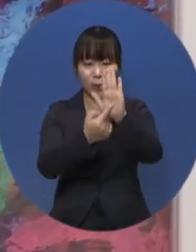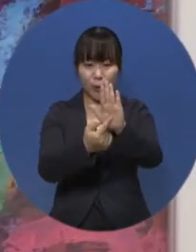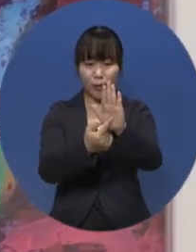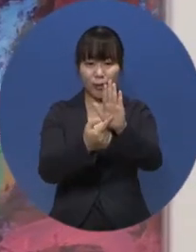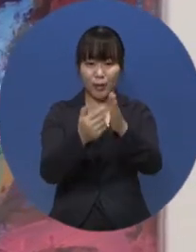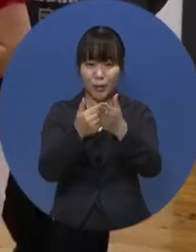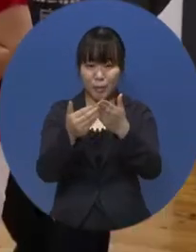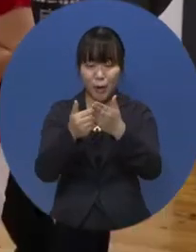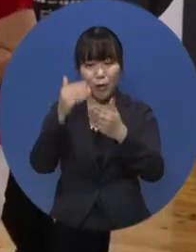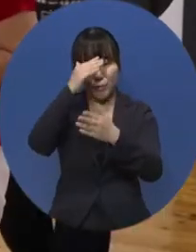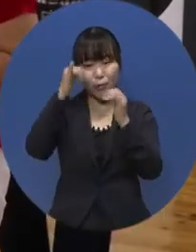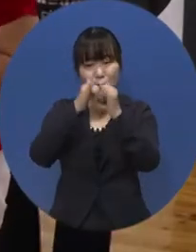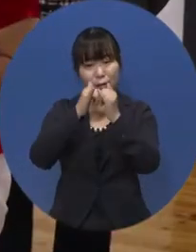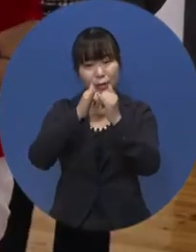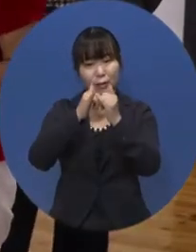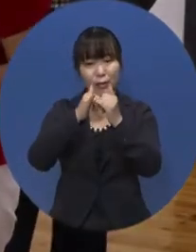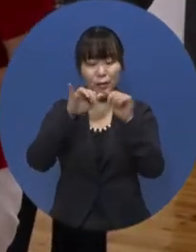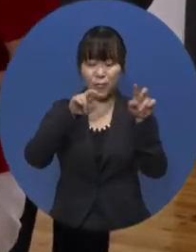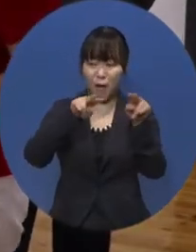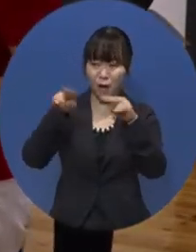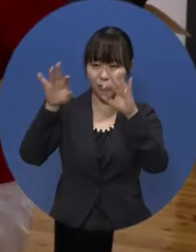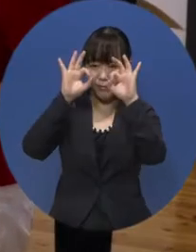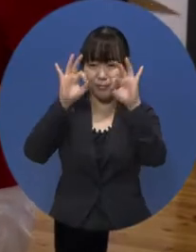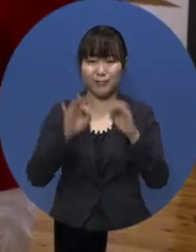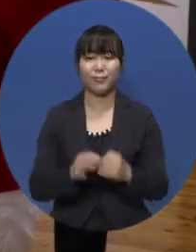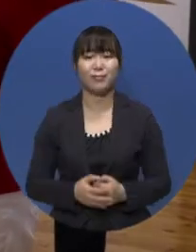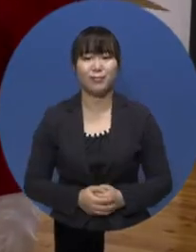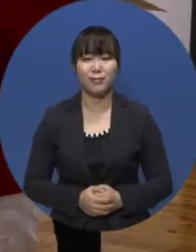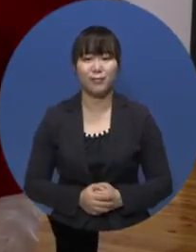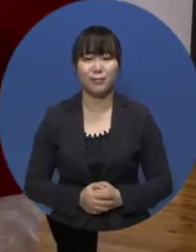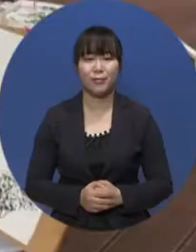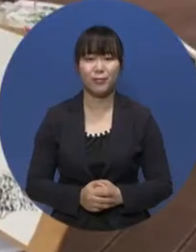작품들은 관람객들의 시선을 사로잡고 있습니다.